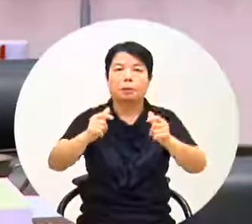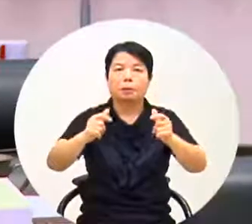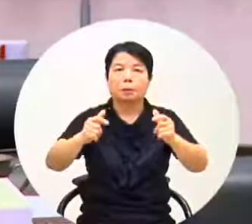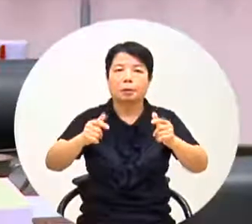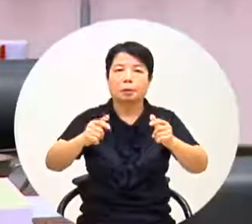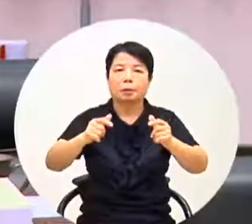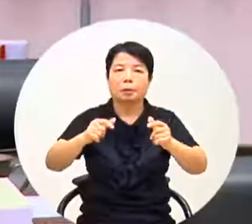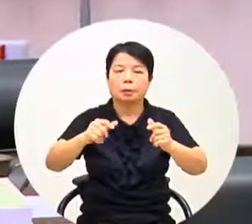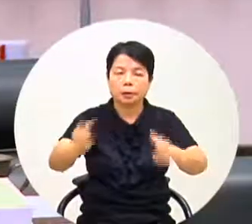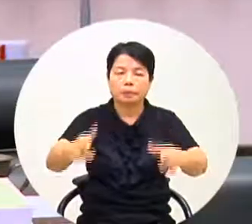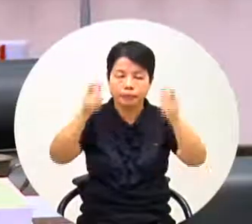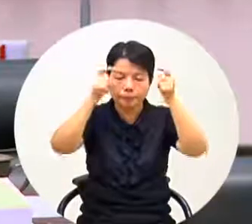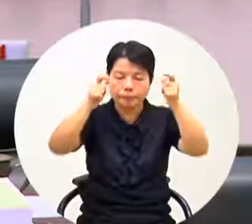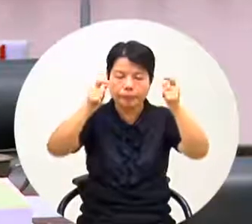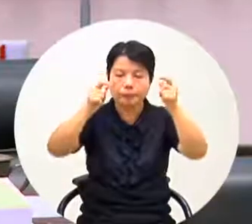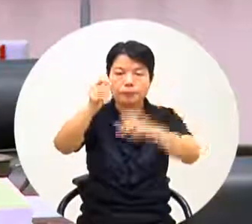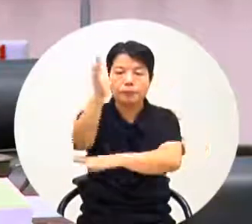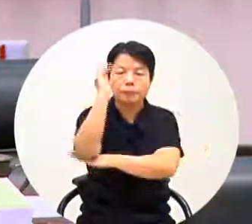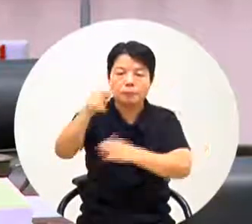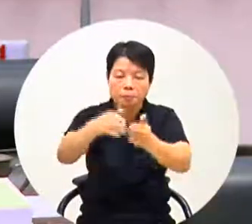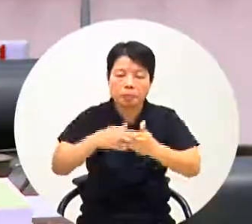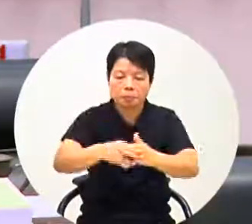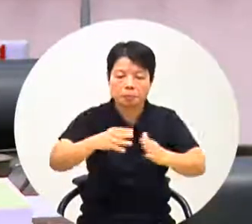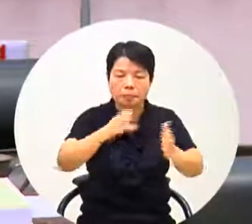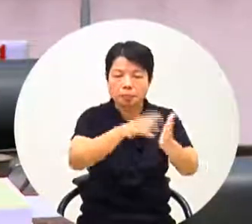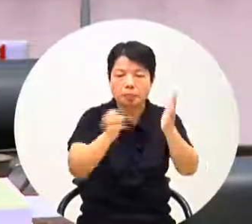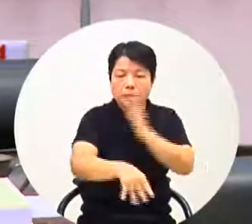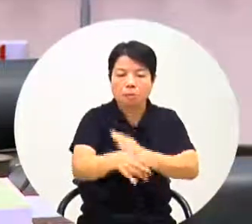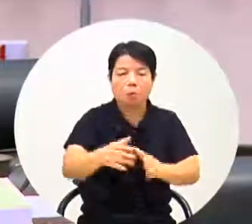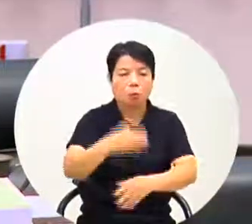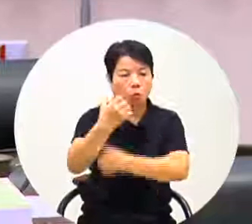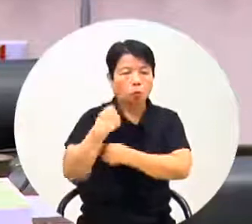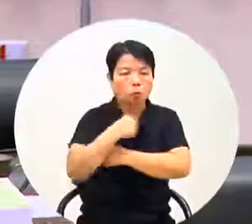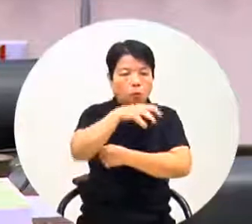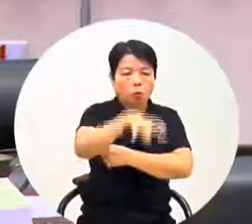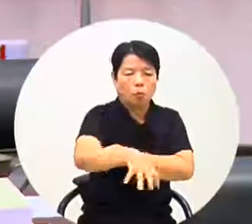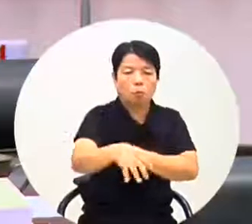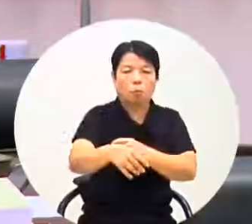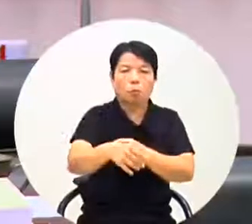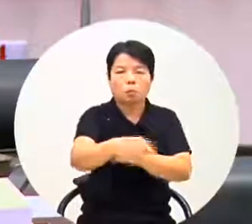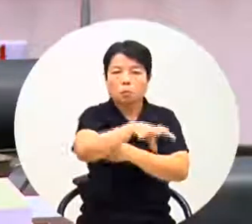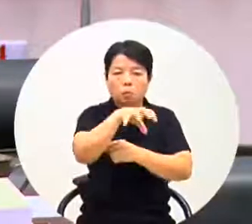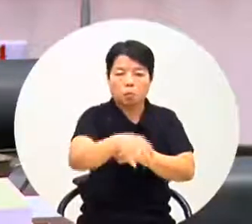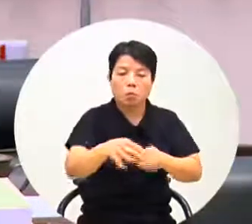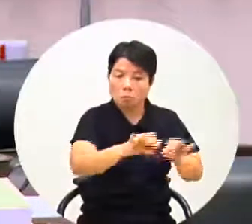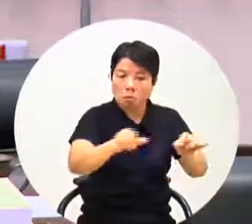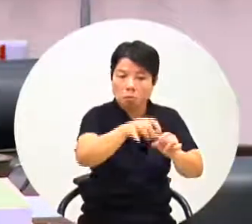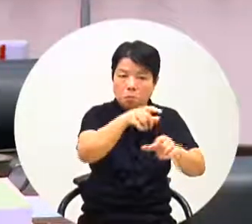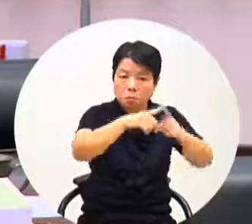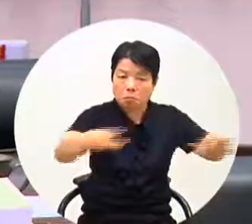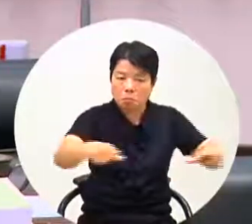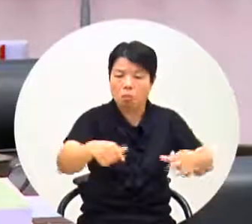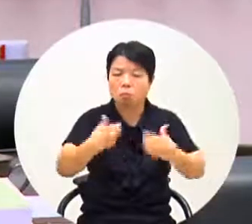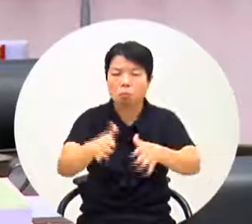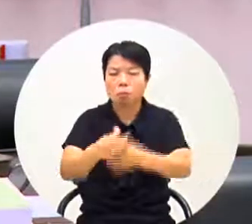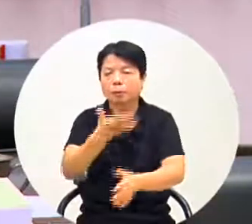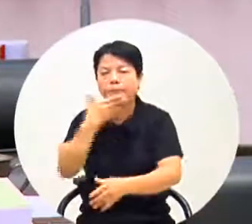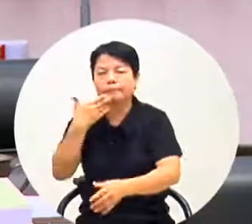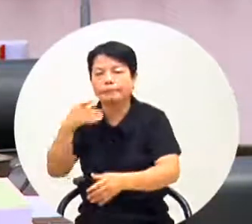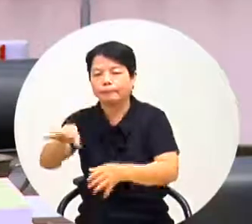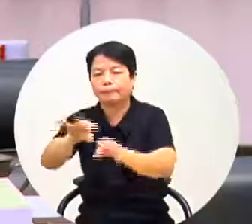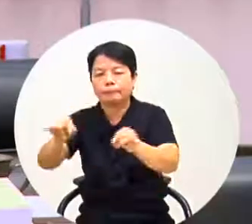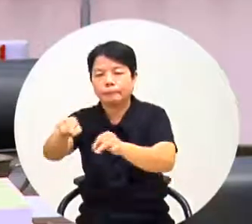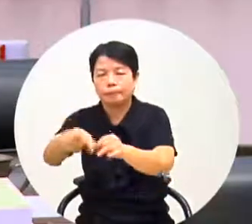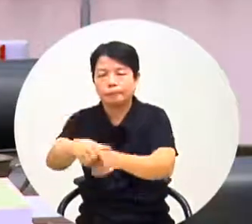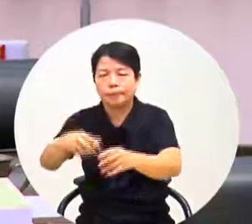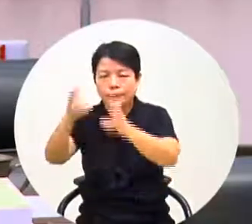拆庙，我想军方的土地那么多，忘去这个官庙公哦。主委，我就很